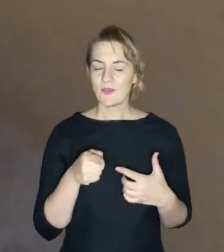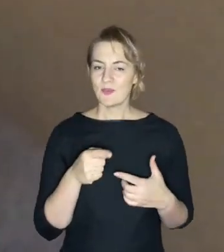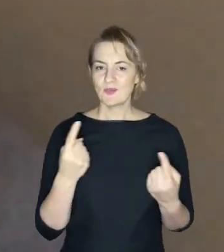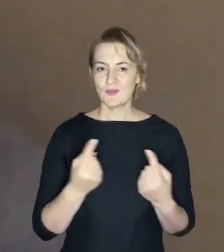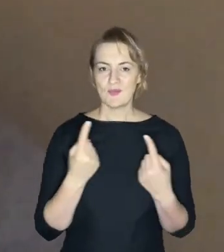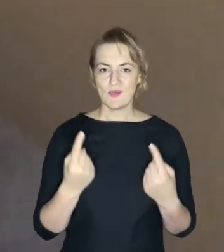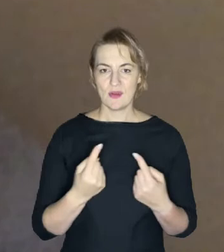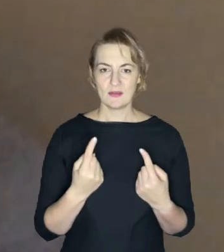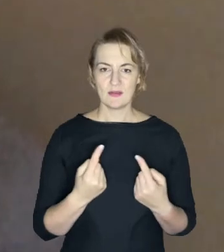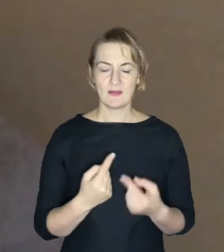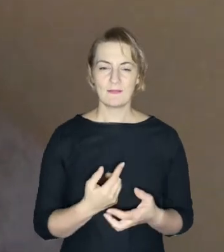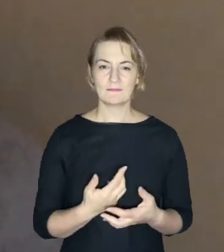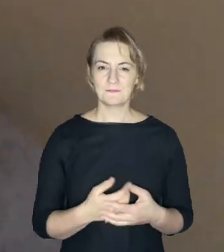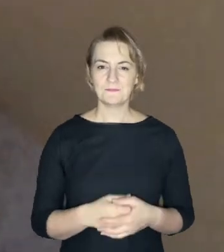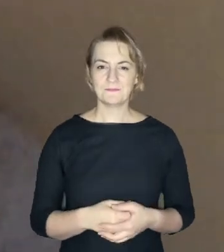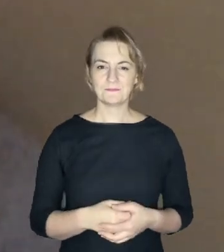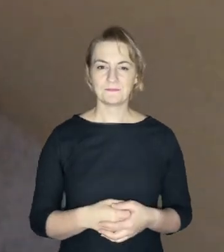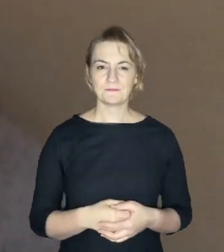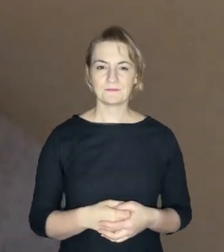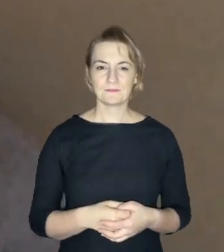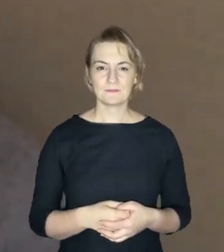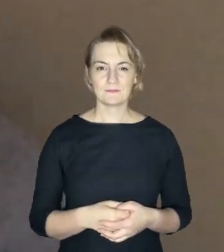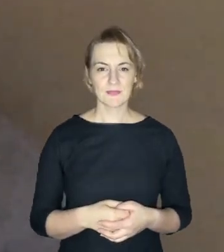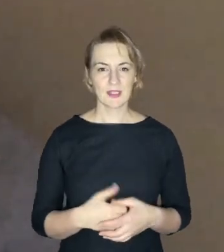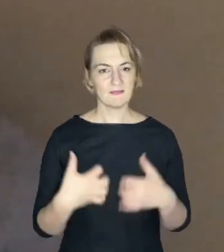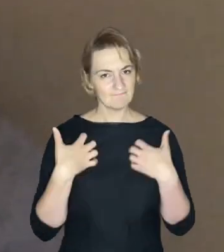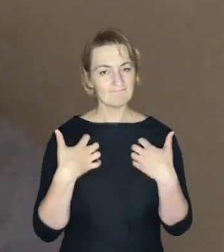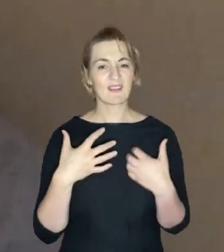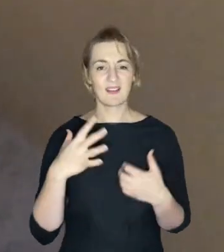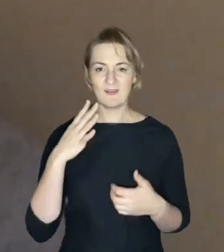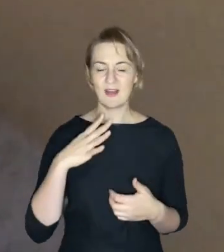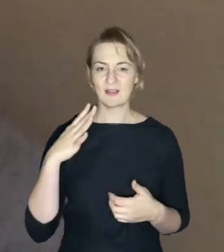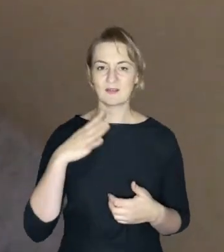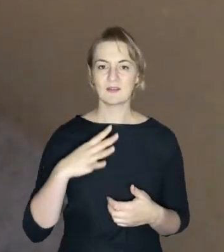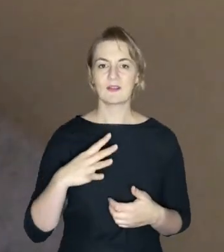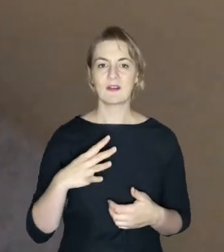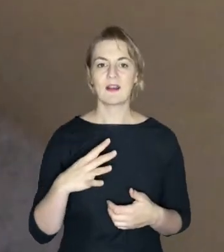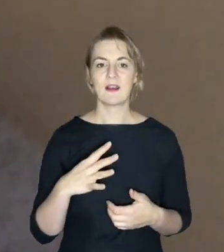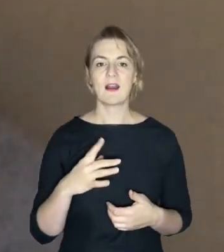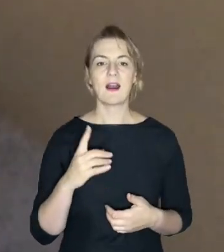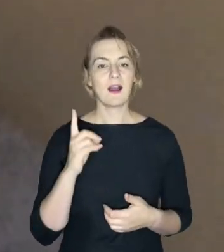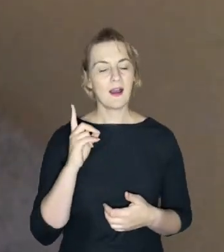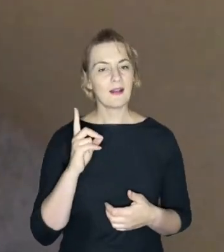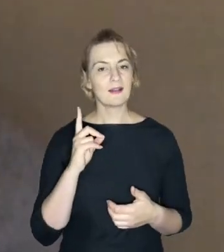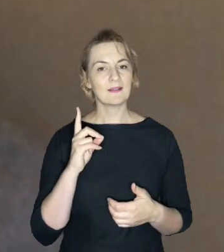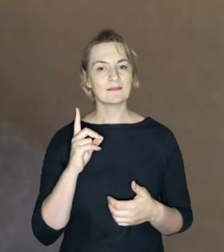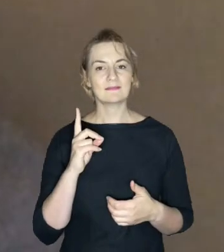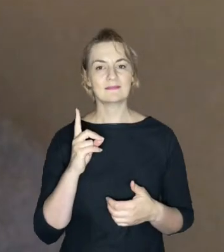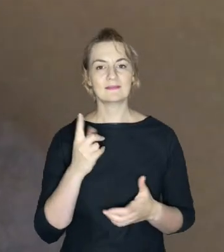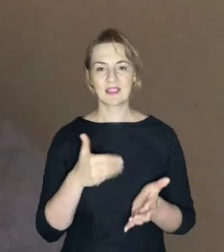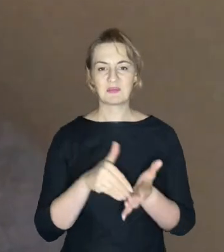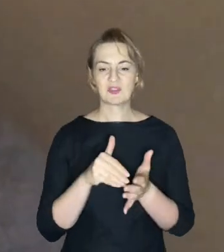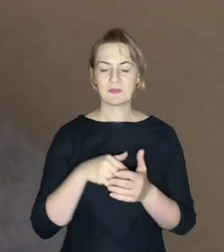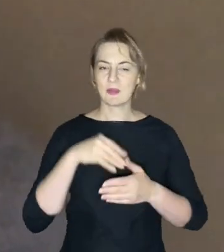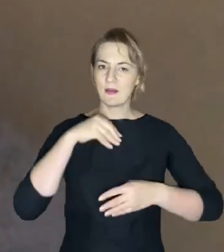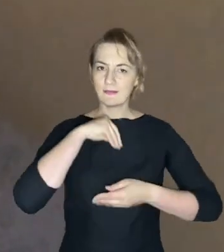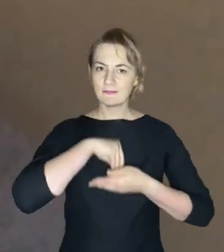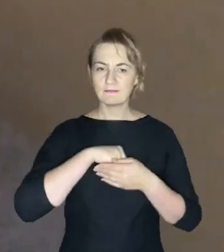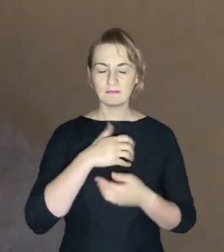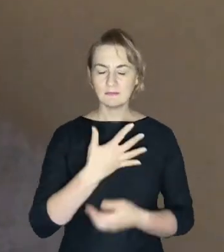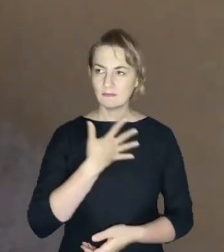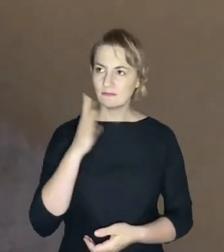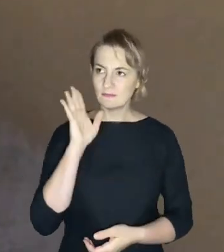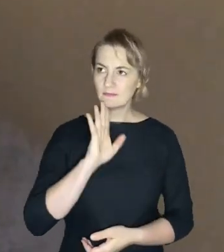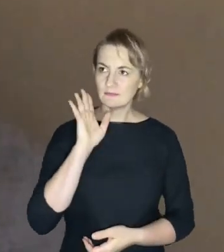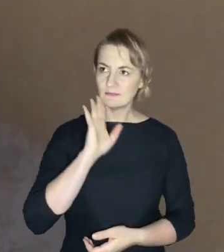się oburzyć się warto, tak, ale no, nie należy tkwić w oburzeniu, bo